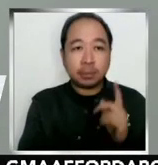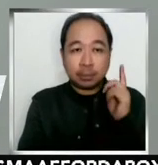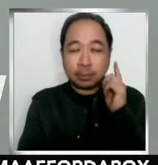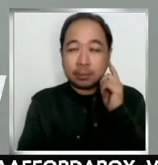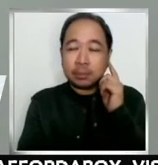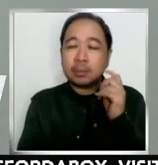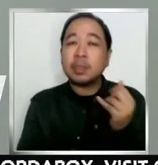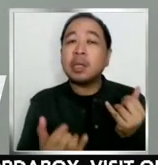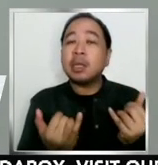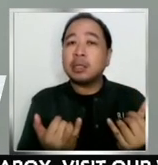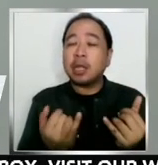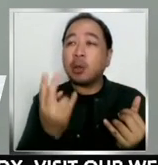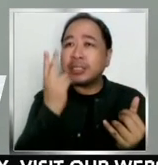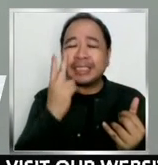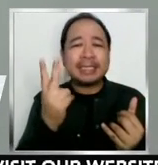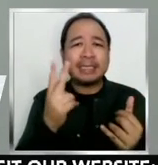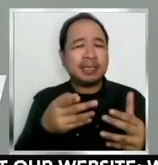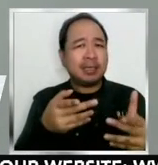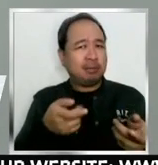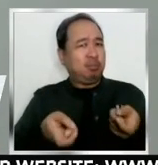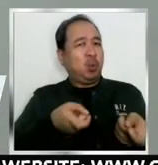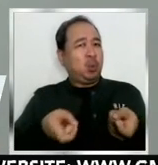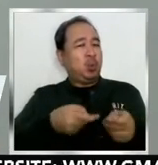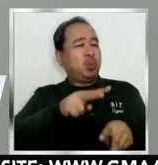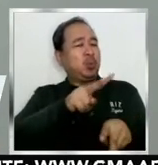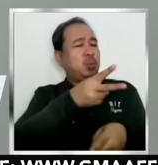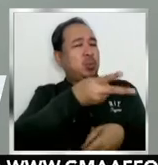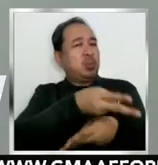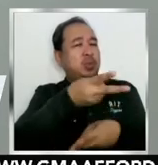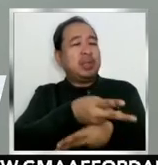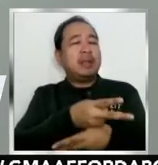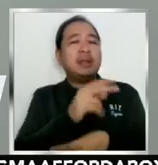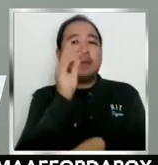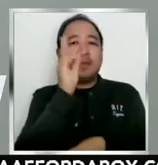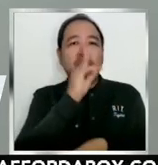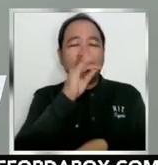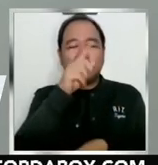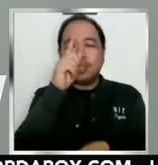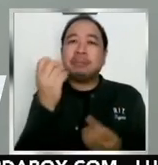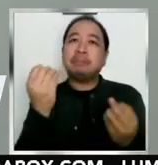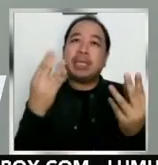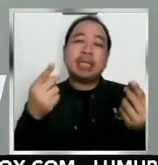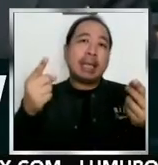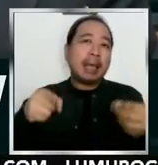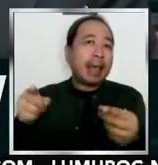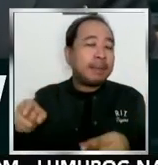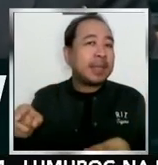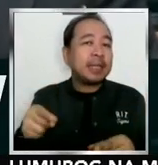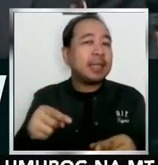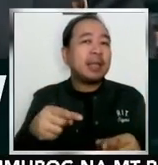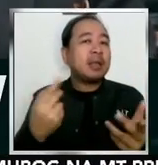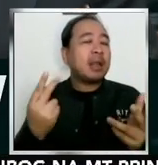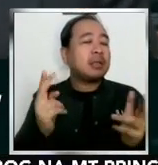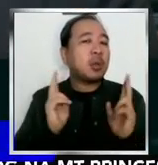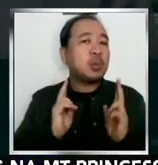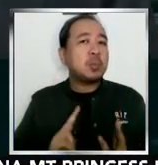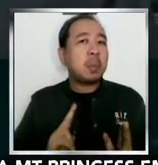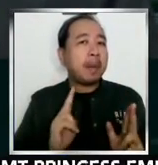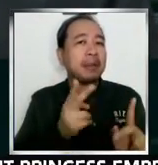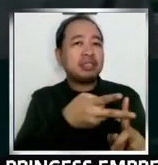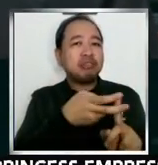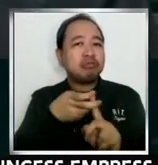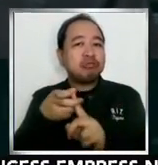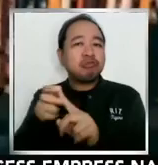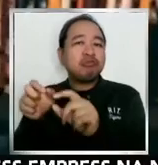departing Filipinos. It's because of the high instances of cases of human trafficking cases like this. Para sa GMA